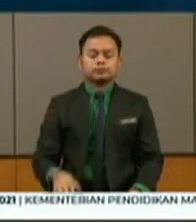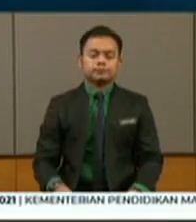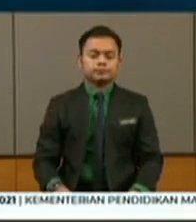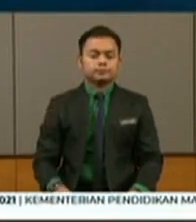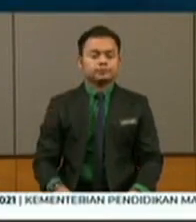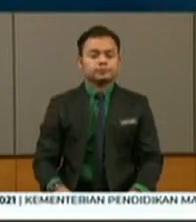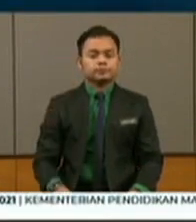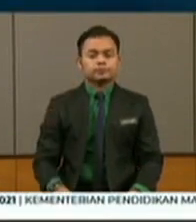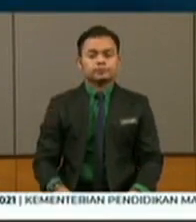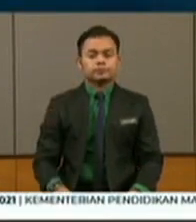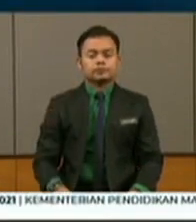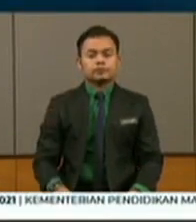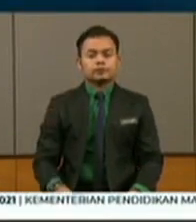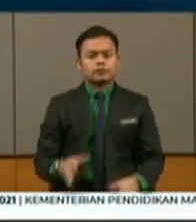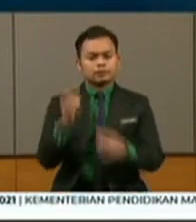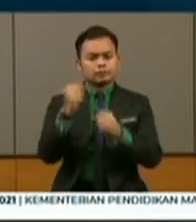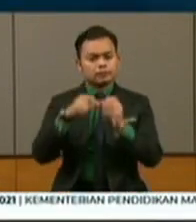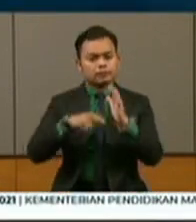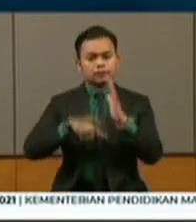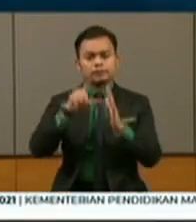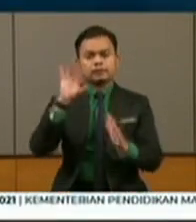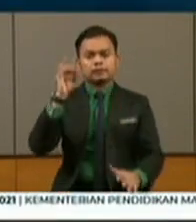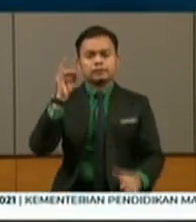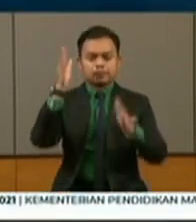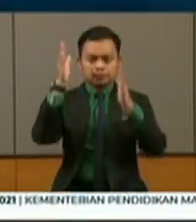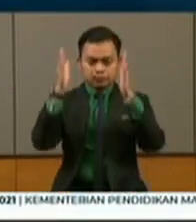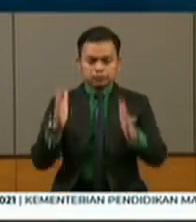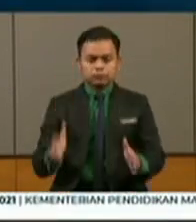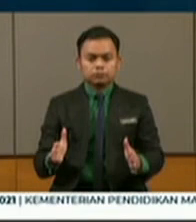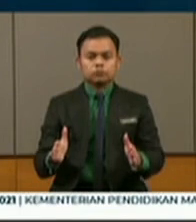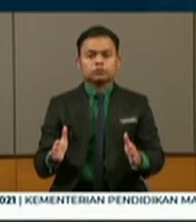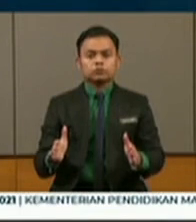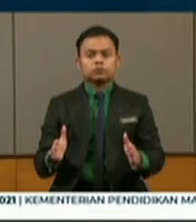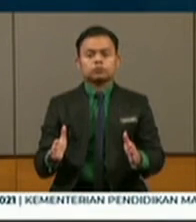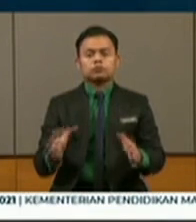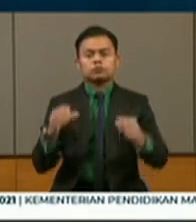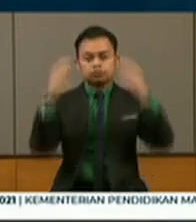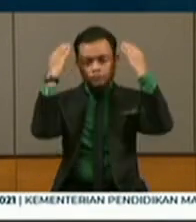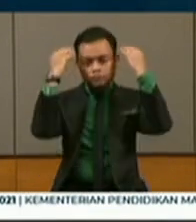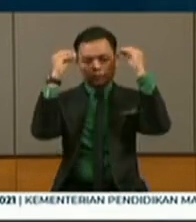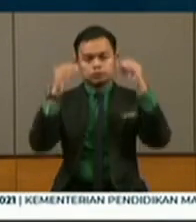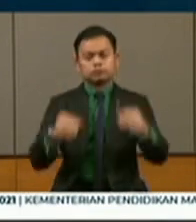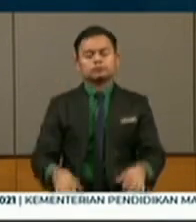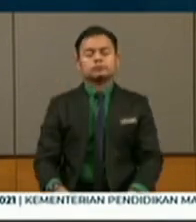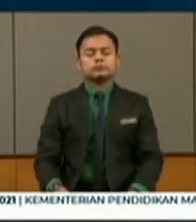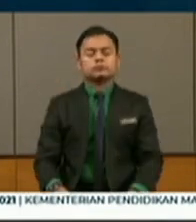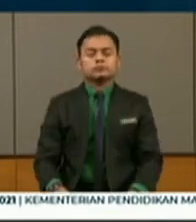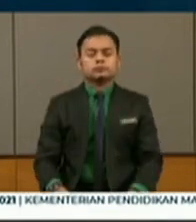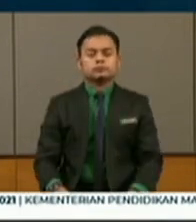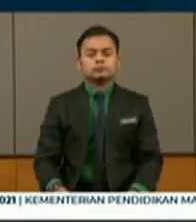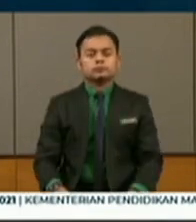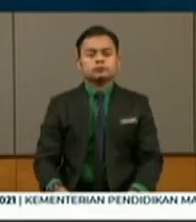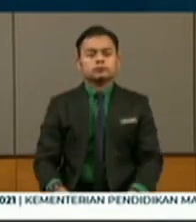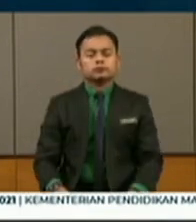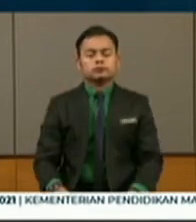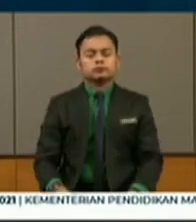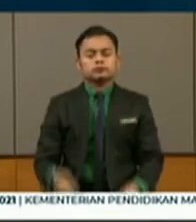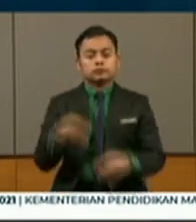seramai lebih lapan belas ribu orang guru dan perlu diselesaikan dalam satu tempoh yang singkat